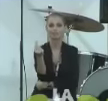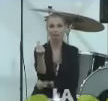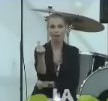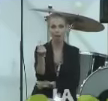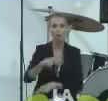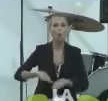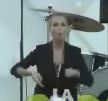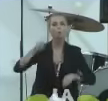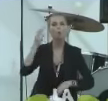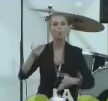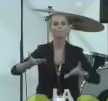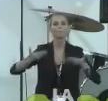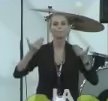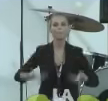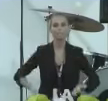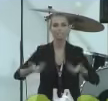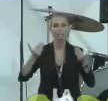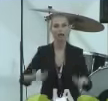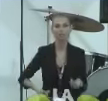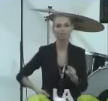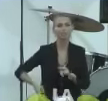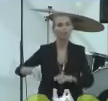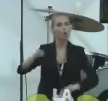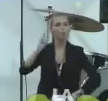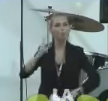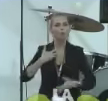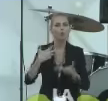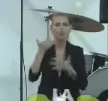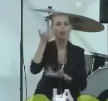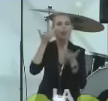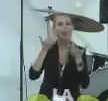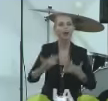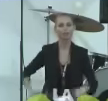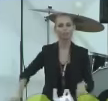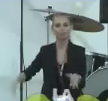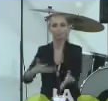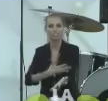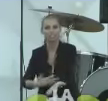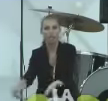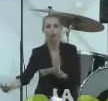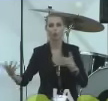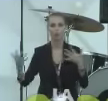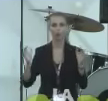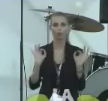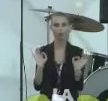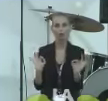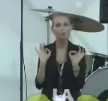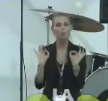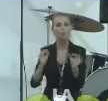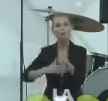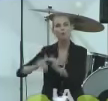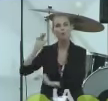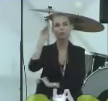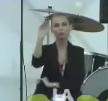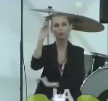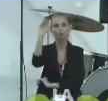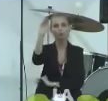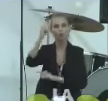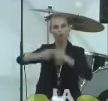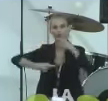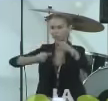più pesanti, tra le più lacrime e sangue, perché qui si sta ipotecando tutto il futuro della